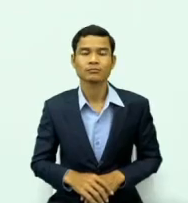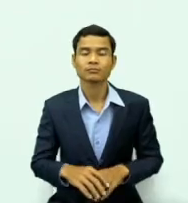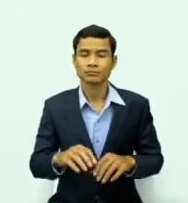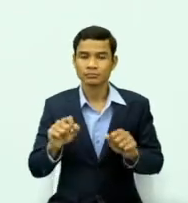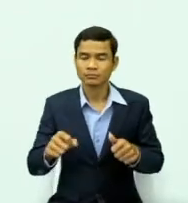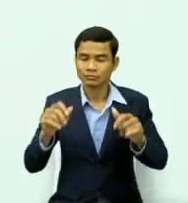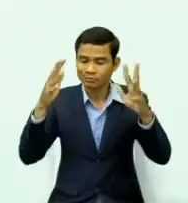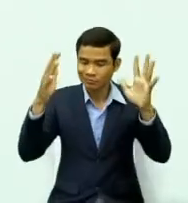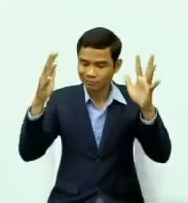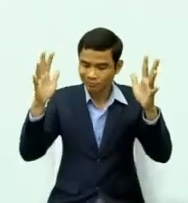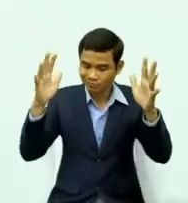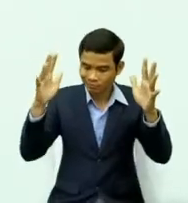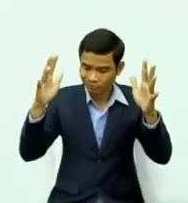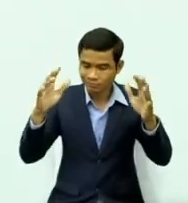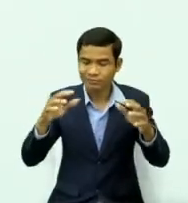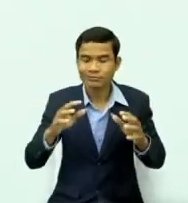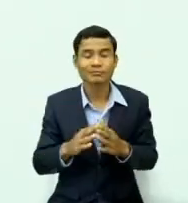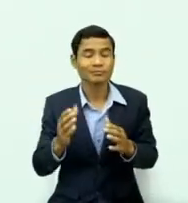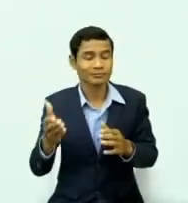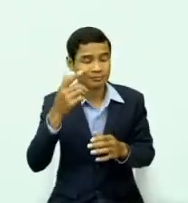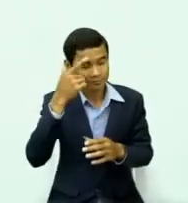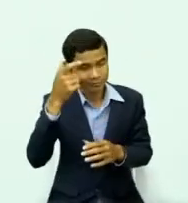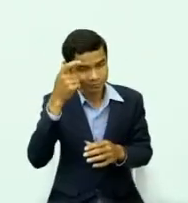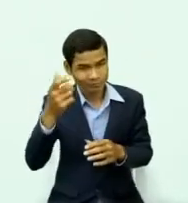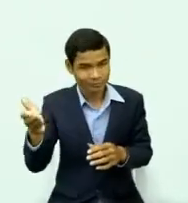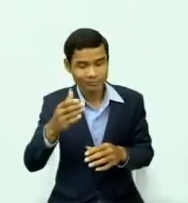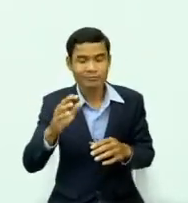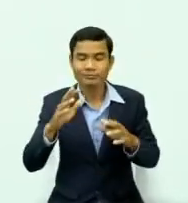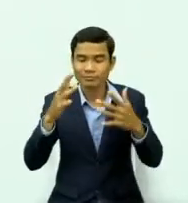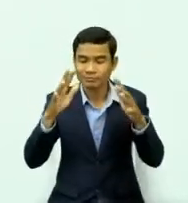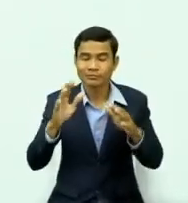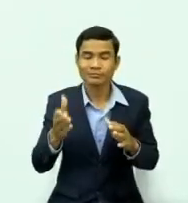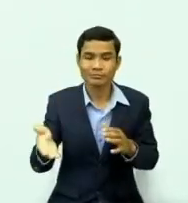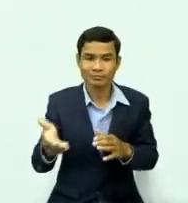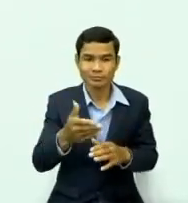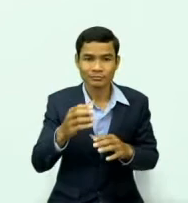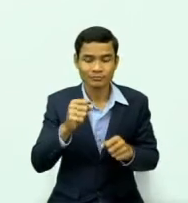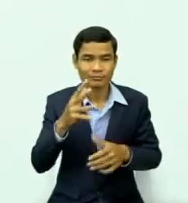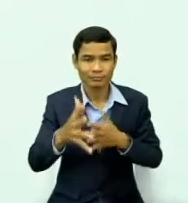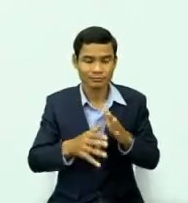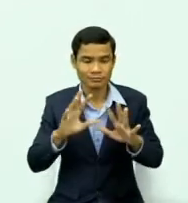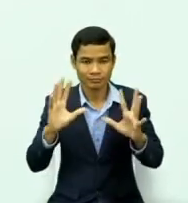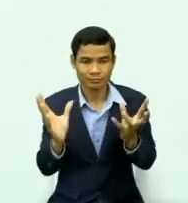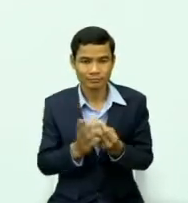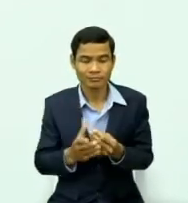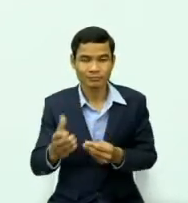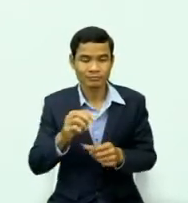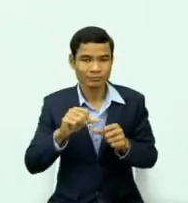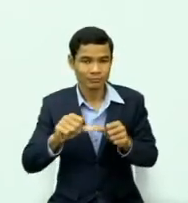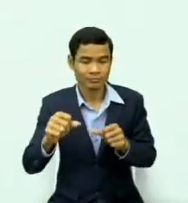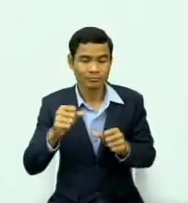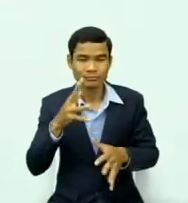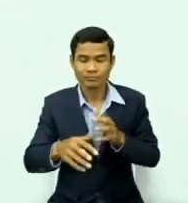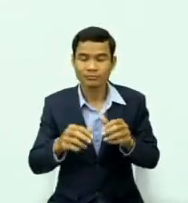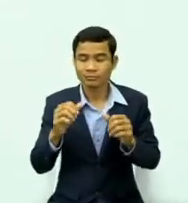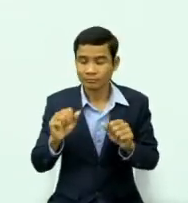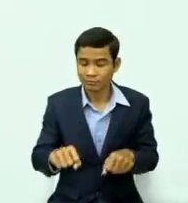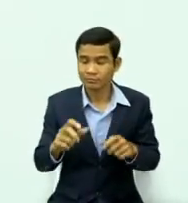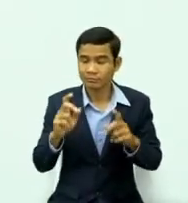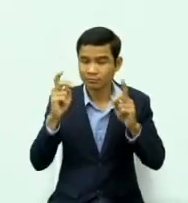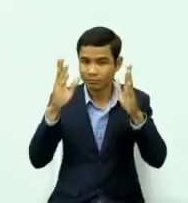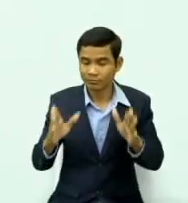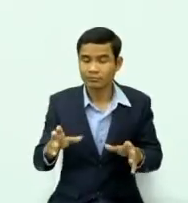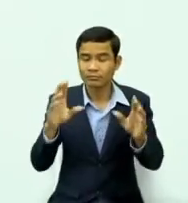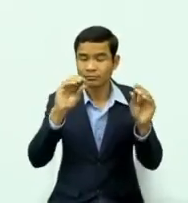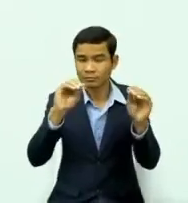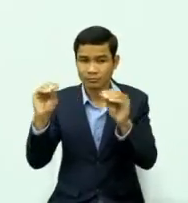Chà. Cái bụi cài mà nè con, ông ổn xa tờ con để bàn ăn tình ạc này. Ở lần này, con nơi tệ bằng tò ăn tiết. Đang để cứ nâng độ